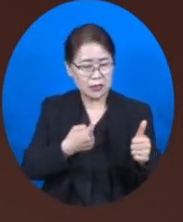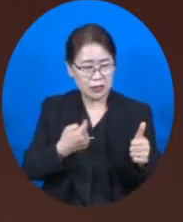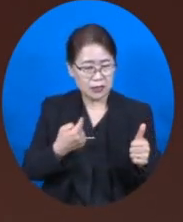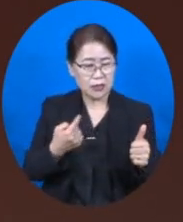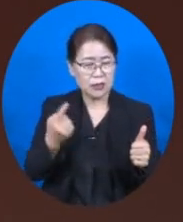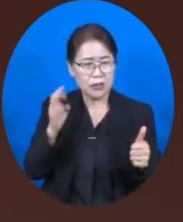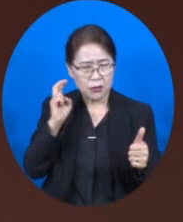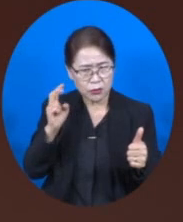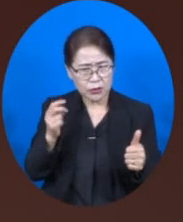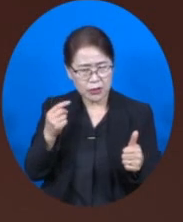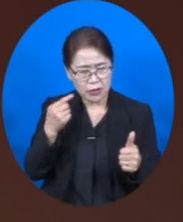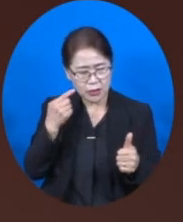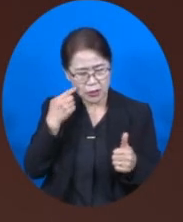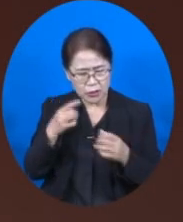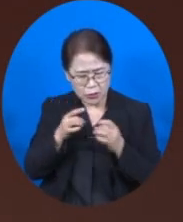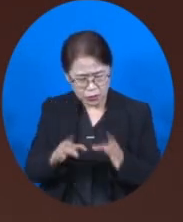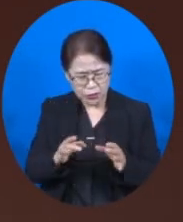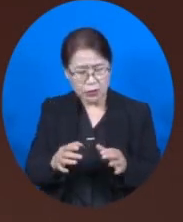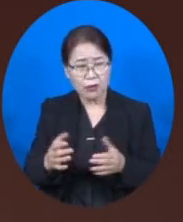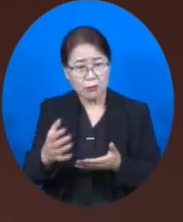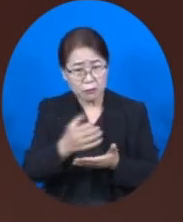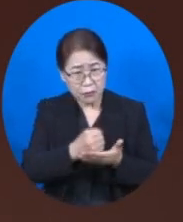속여 빼앗은 것이 있으면 지금